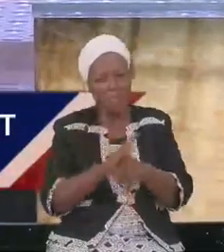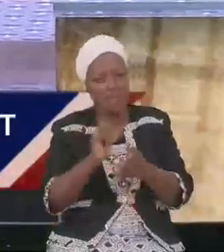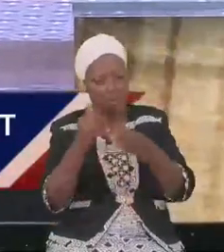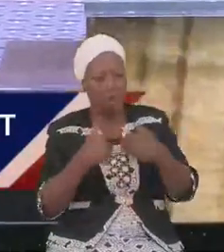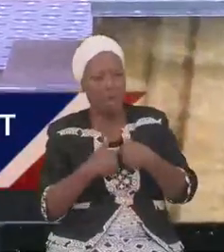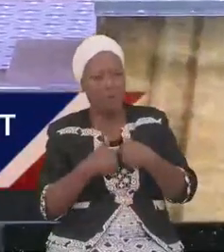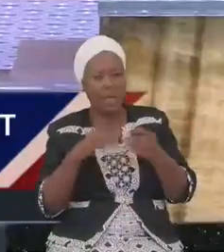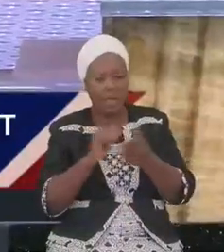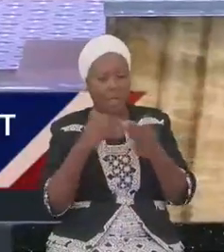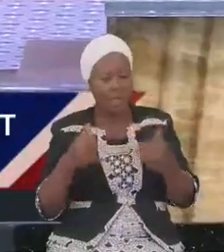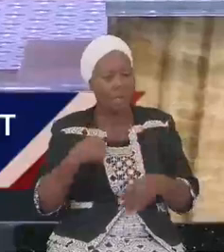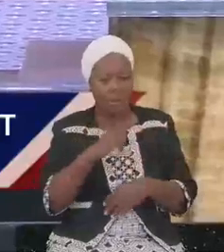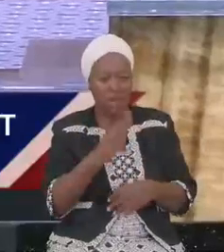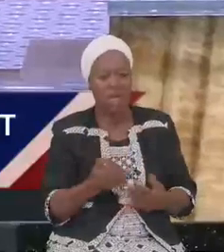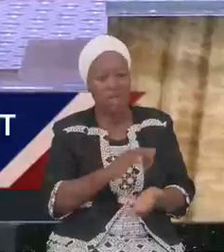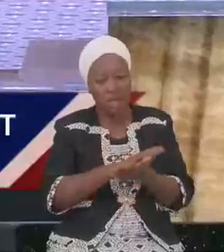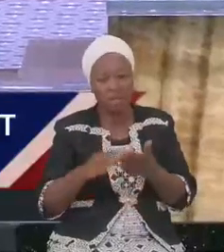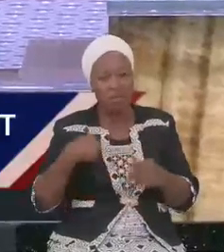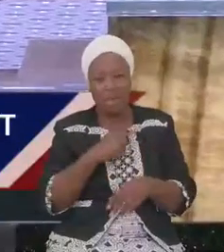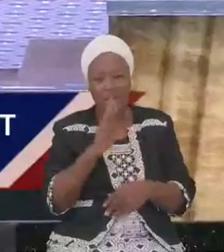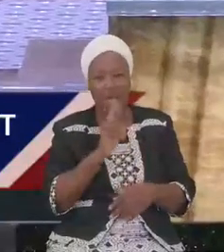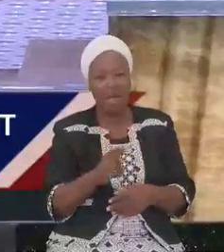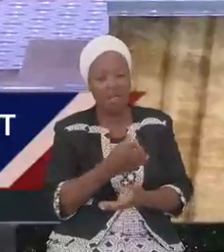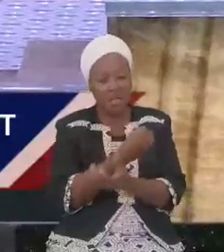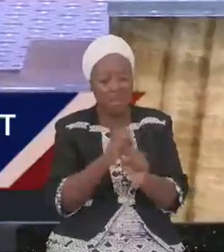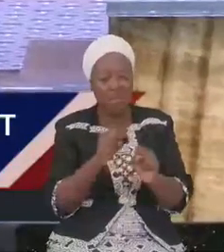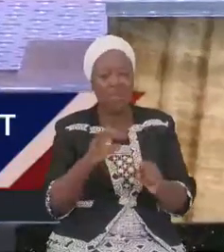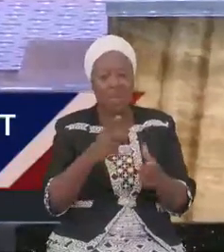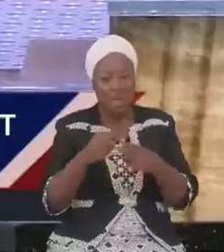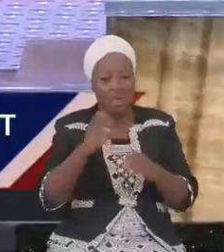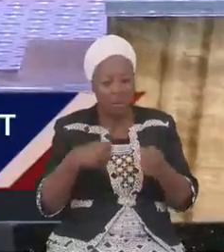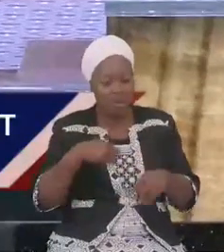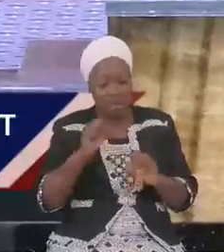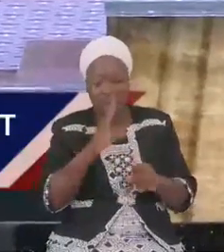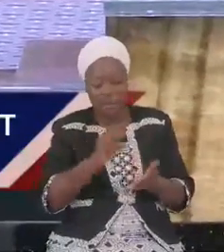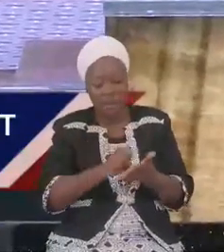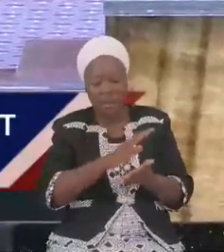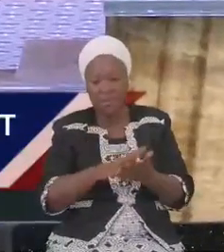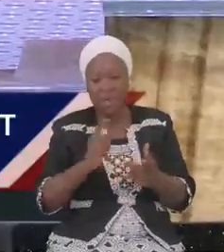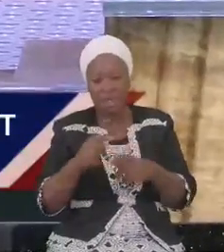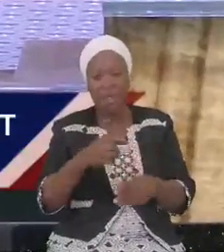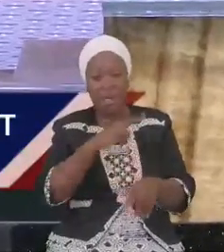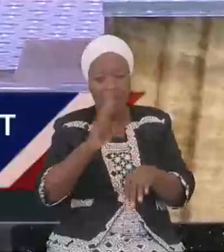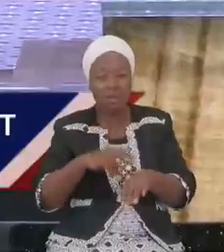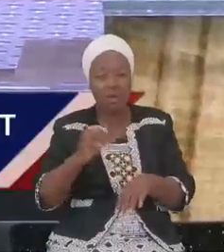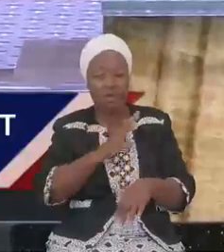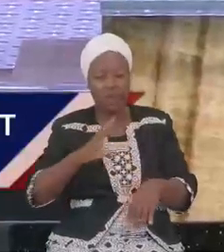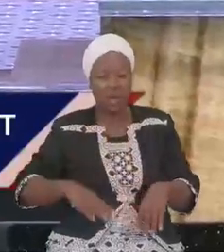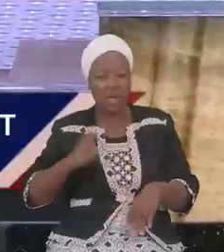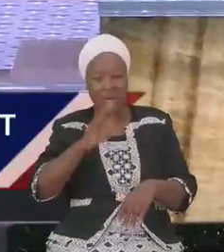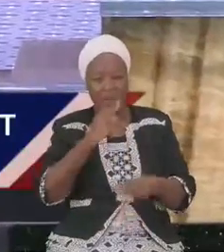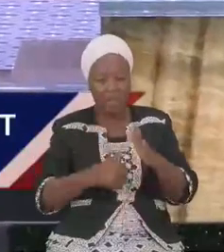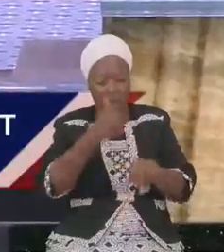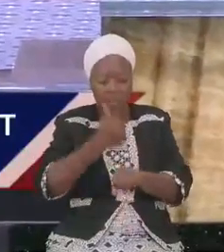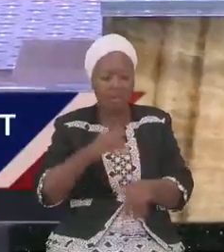que maintenant on est purifié, on est sauvé, on peut être sanctifié. Et la nature de Christ peut être implantée en